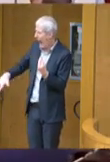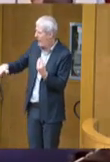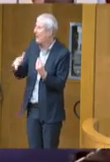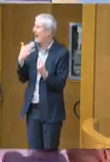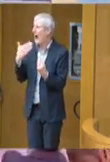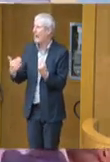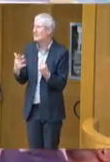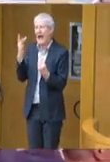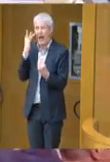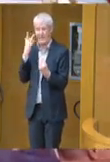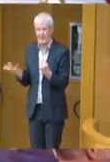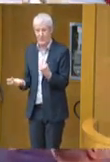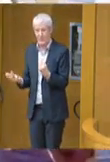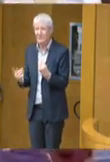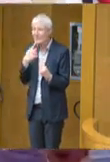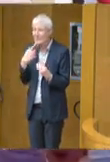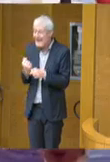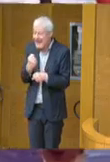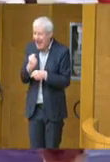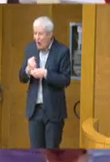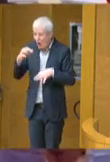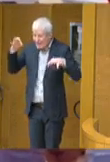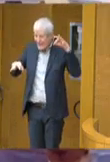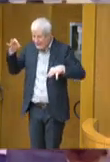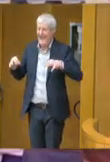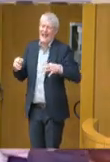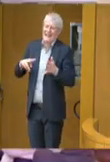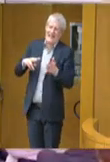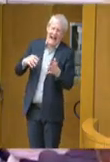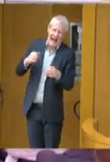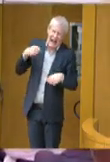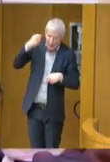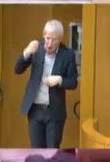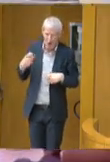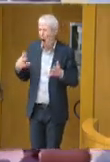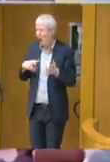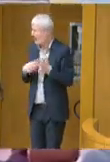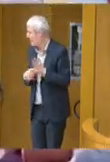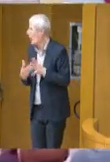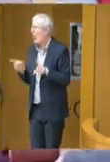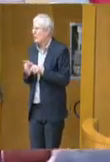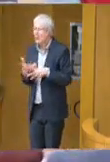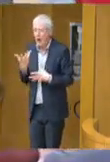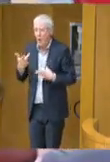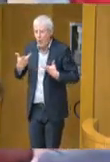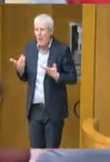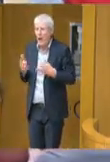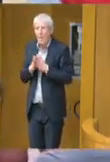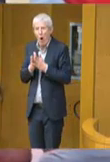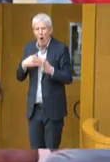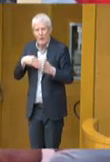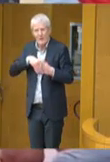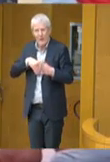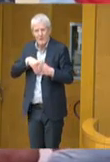la finzione. Chi lavora nel teatro, inoltre, sia attore che tecnico, è mosso da una motivazione intrinseca che